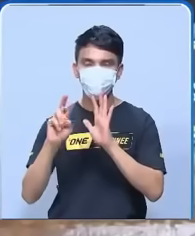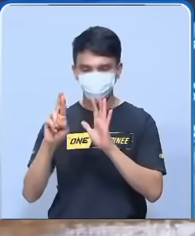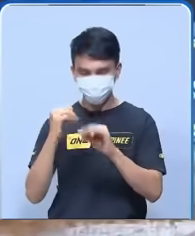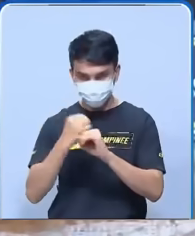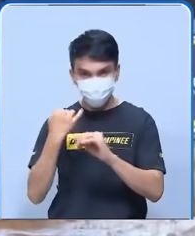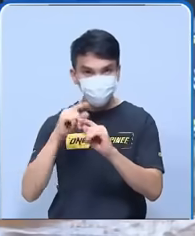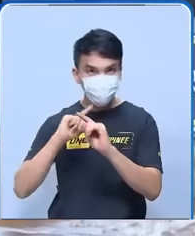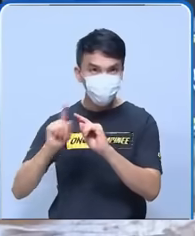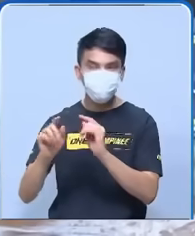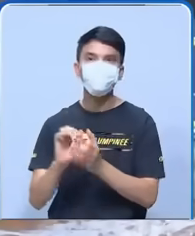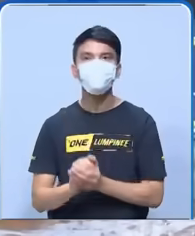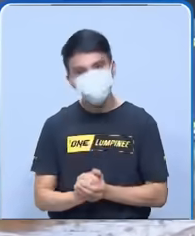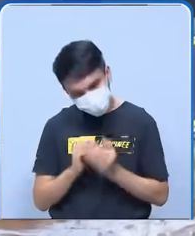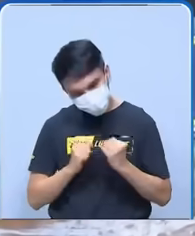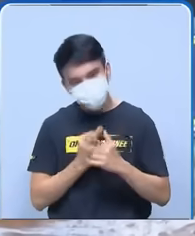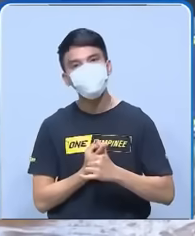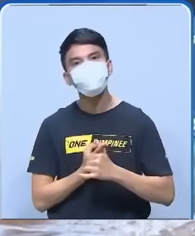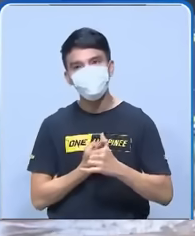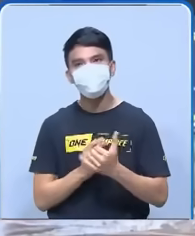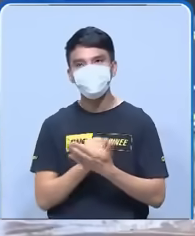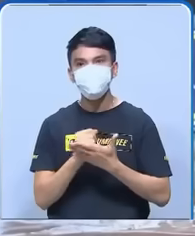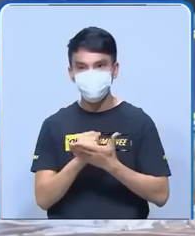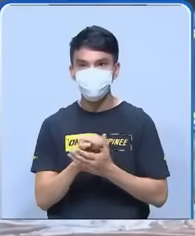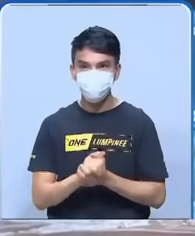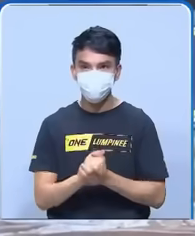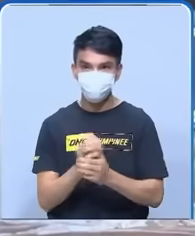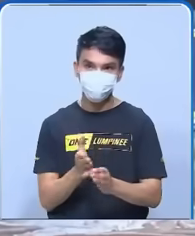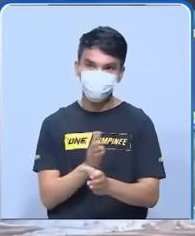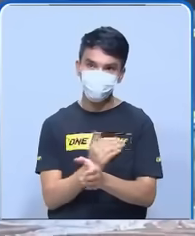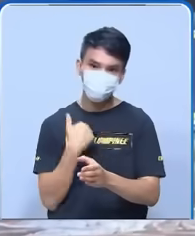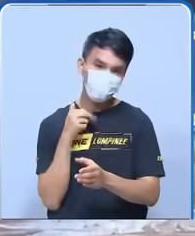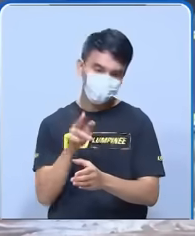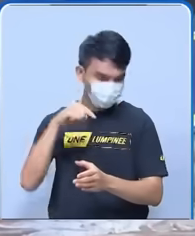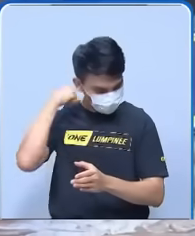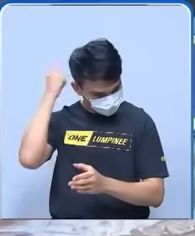คดีทั้งพยายามฆ่ายาเสพติดเคยก่อเหตุยิงเมียตัวเองเข้า